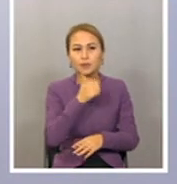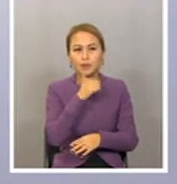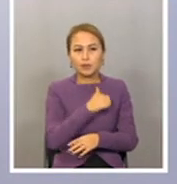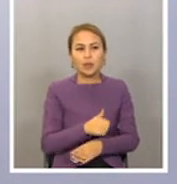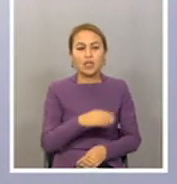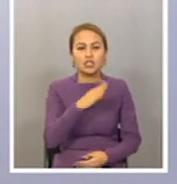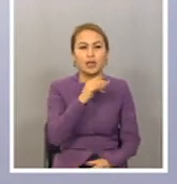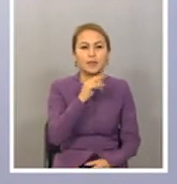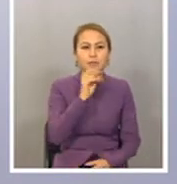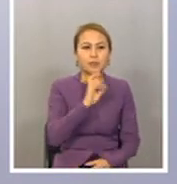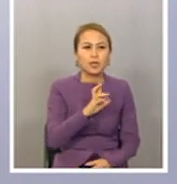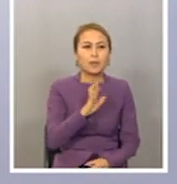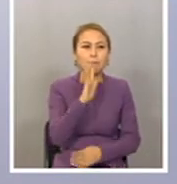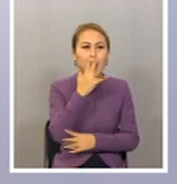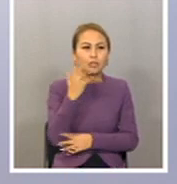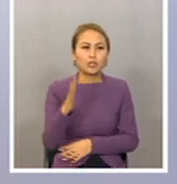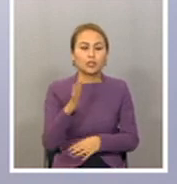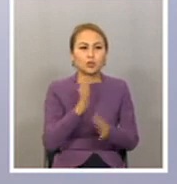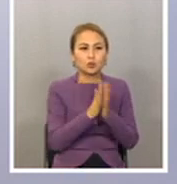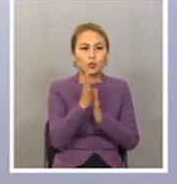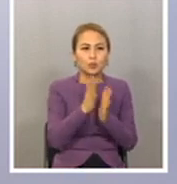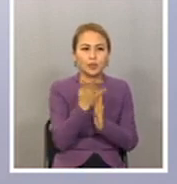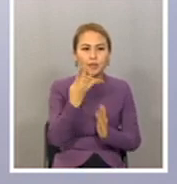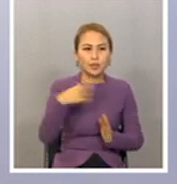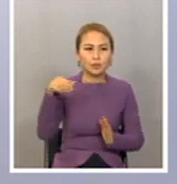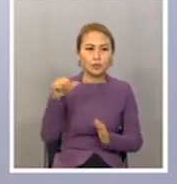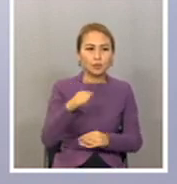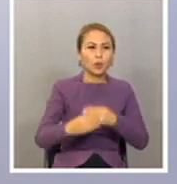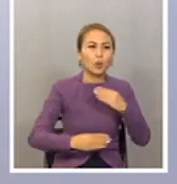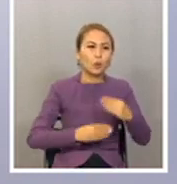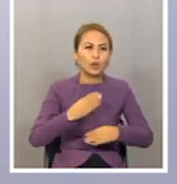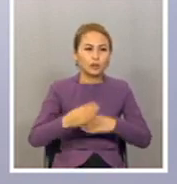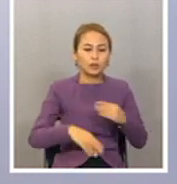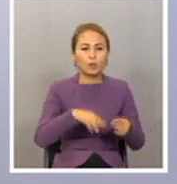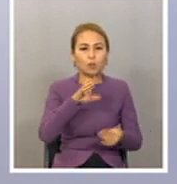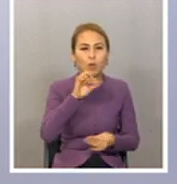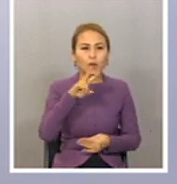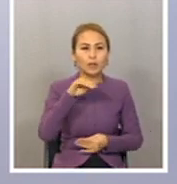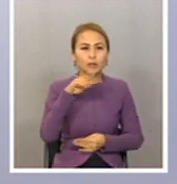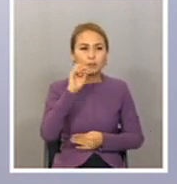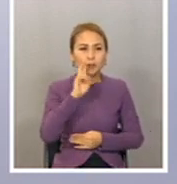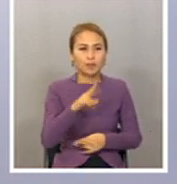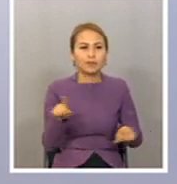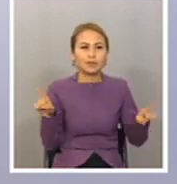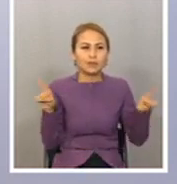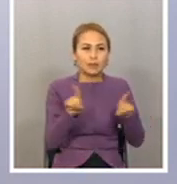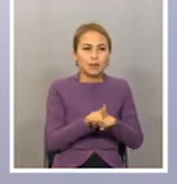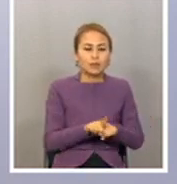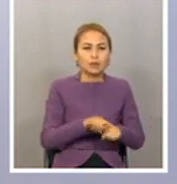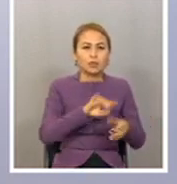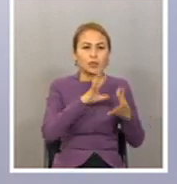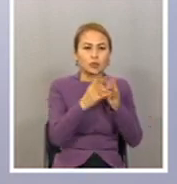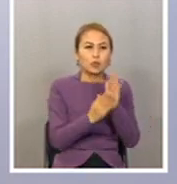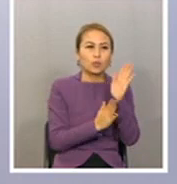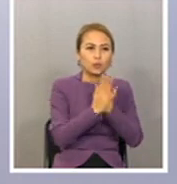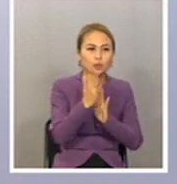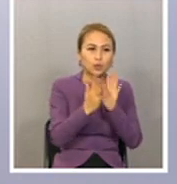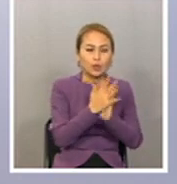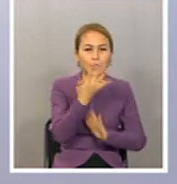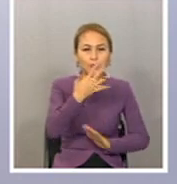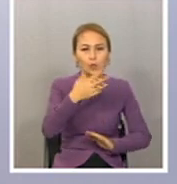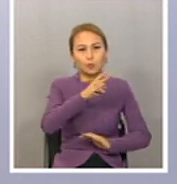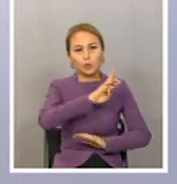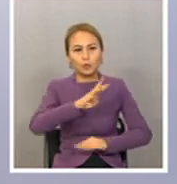Жәнібек бақшаның шөбін 40 минутта орады. Болатбек дәл сондай көлемдегі шөпті 50 минутта